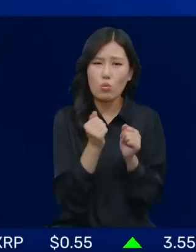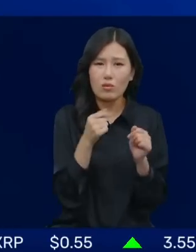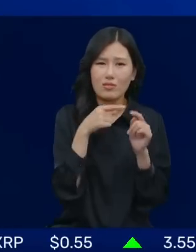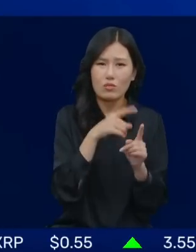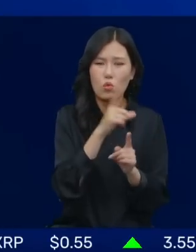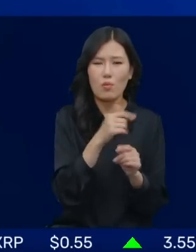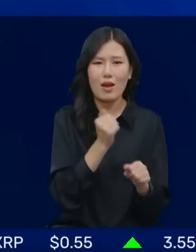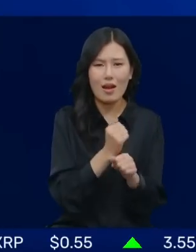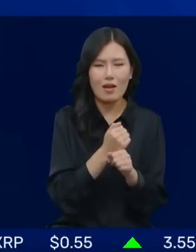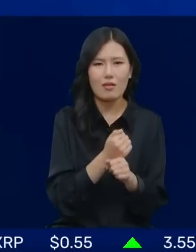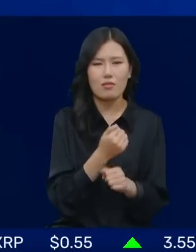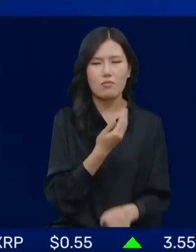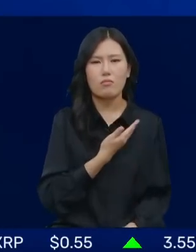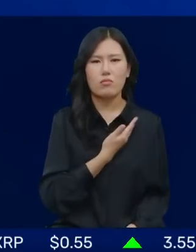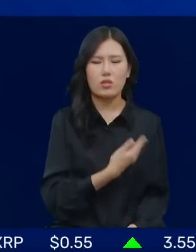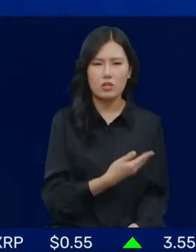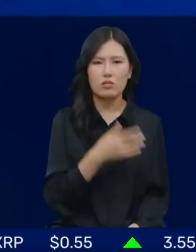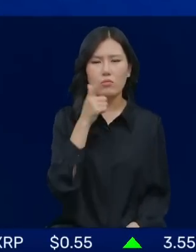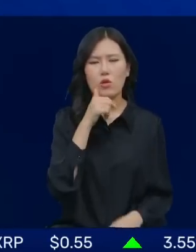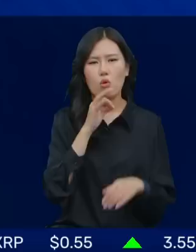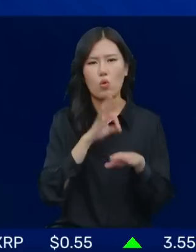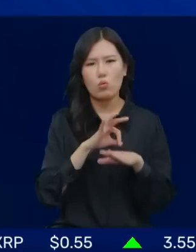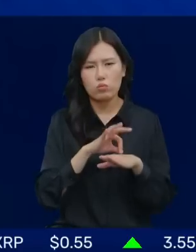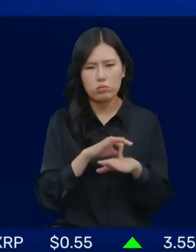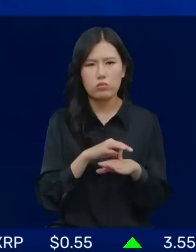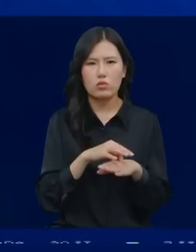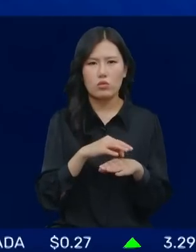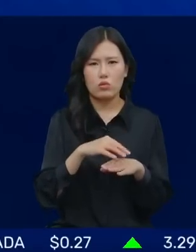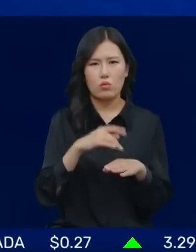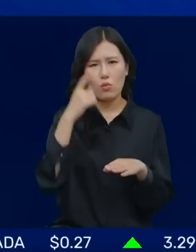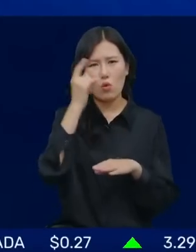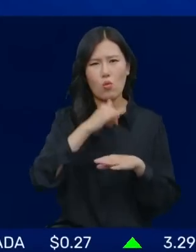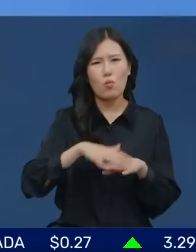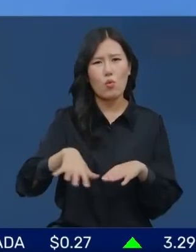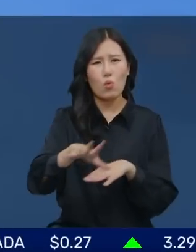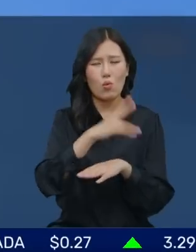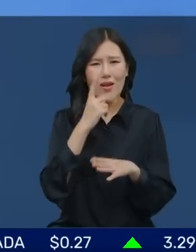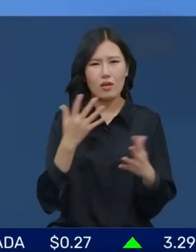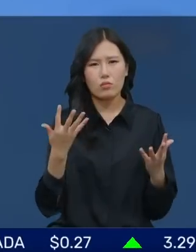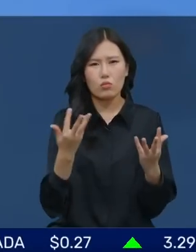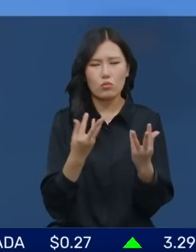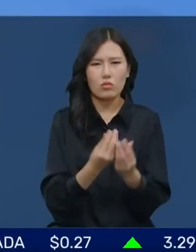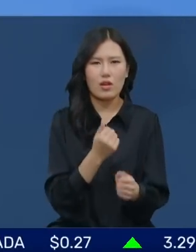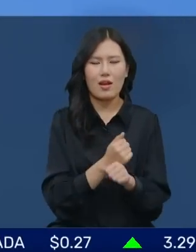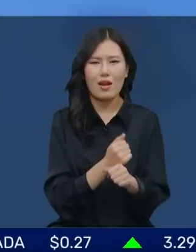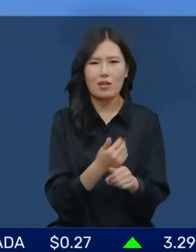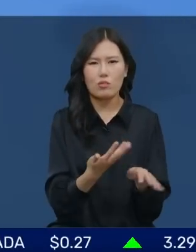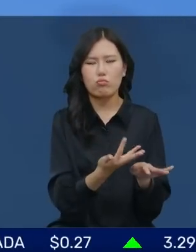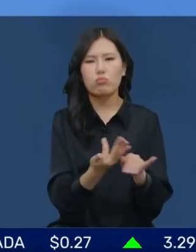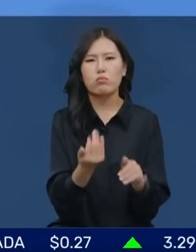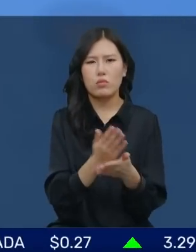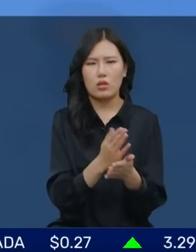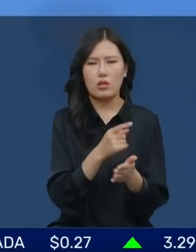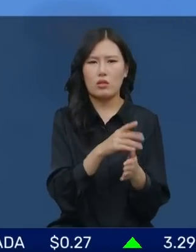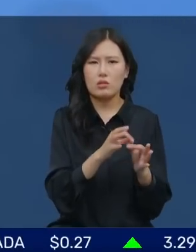мөн дээрэс нь бид өвдөж энэ тэр нь одоо энэ тэр чигтээ улс орны бүтээмжид бол сөргөөр нөлөөлж байгаа. За энэ талаар яг эдийн засагт юу гэж дүгнэлтийг